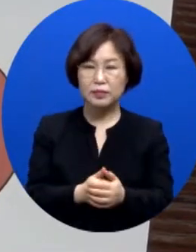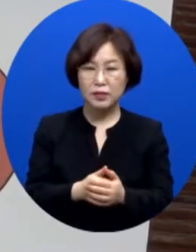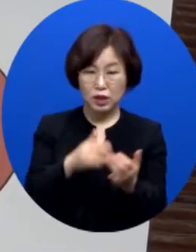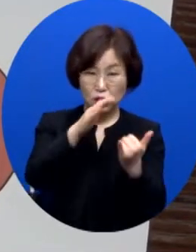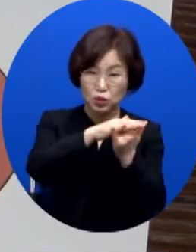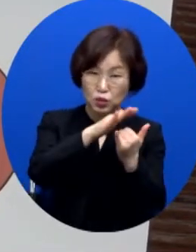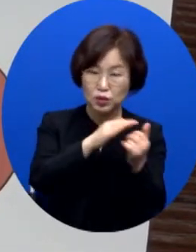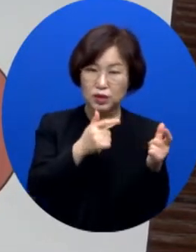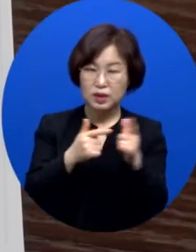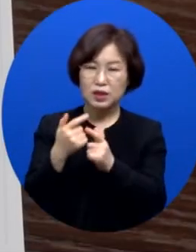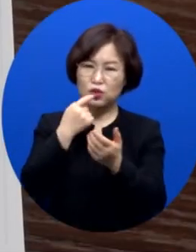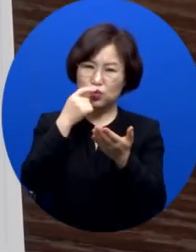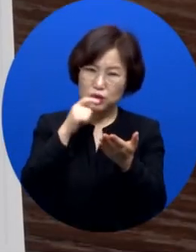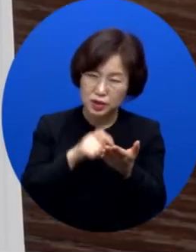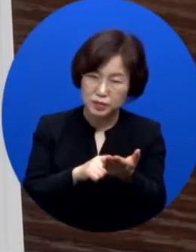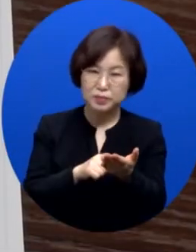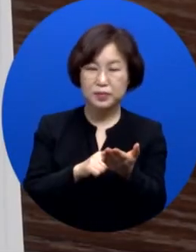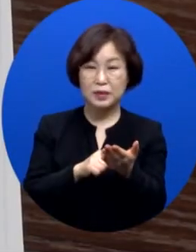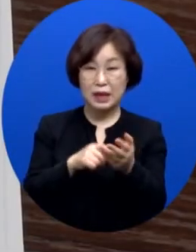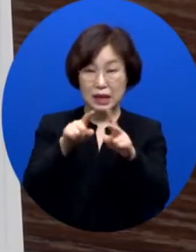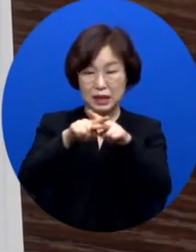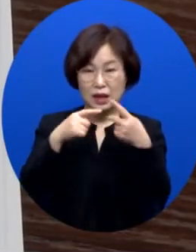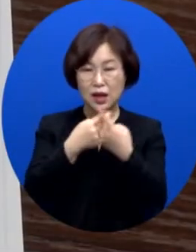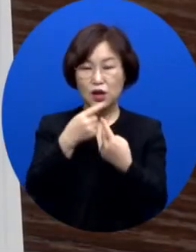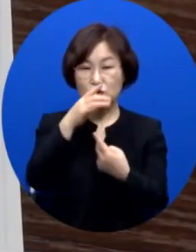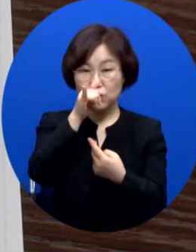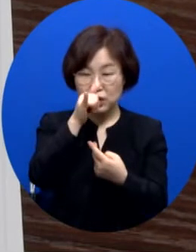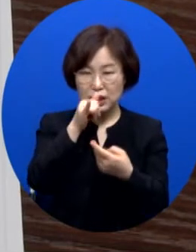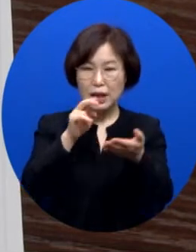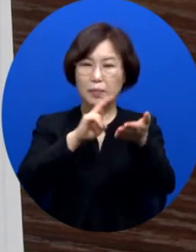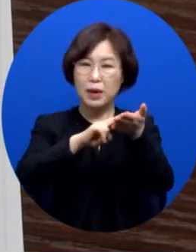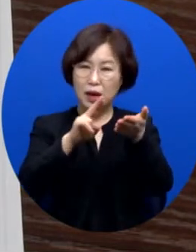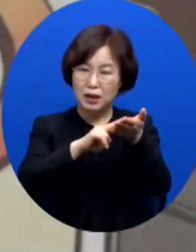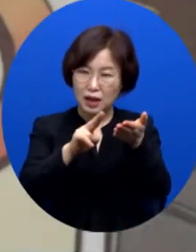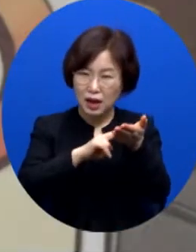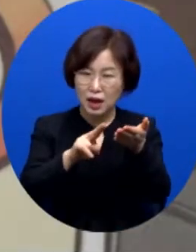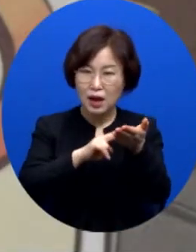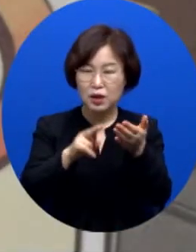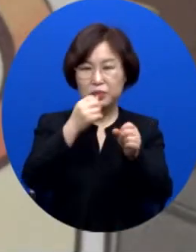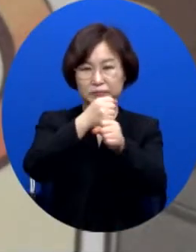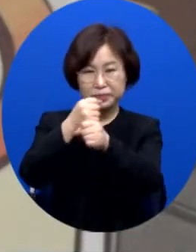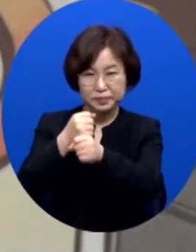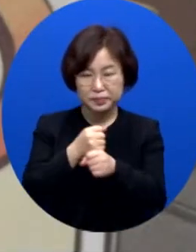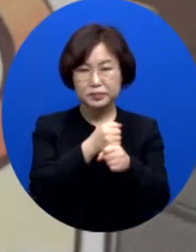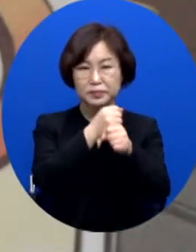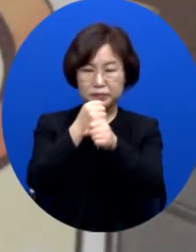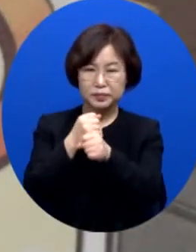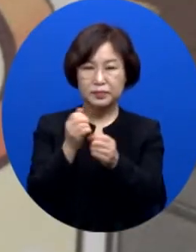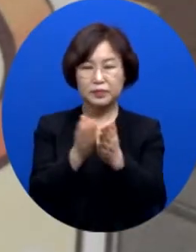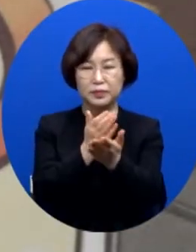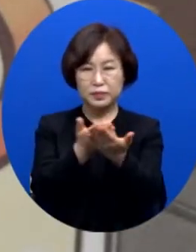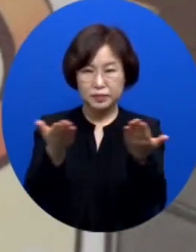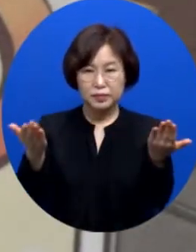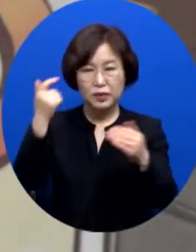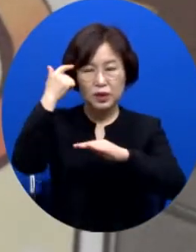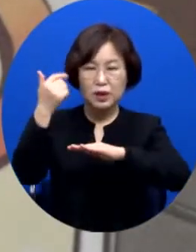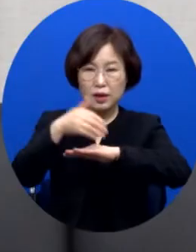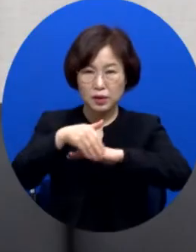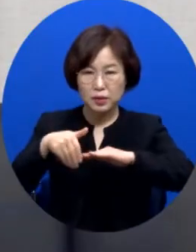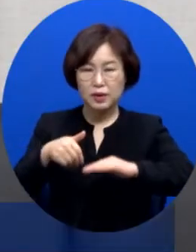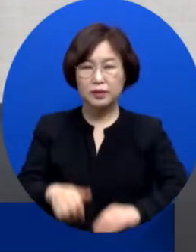쉽게 중동 예방의 필요성을 알리기 위해 만화와 웹툰 등을 제작해 보급할 예정입니다